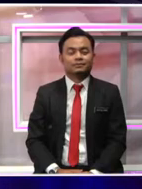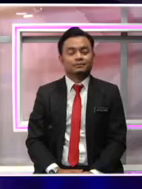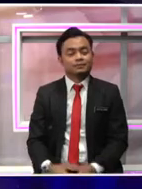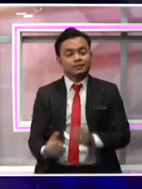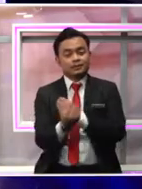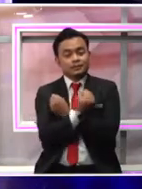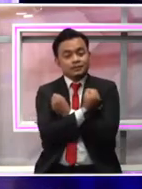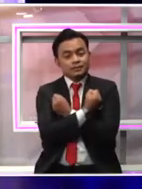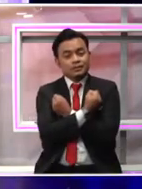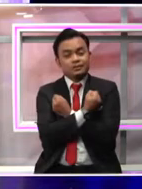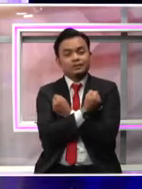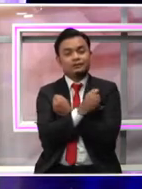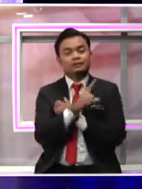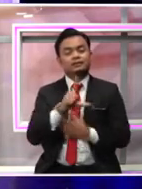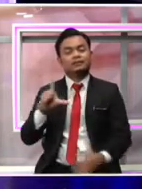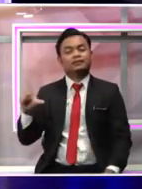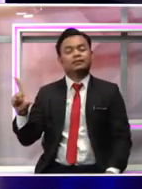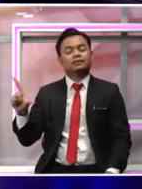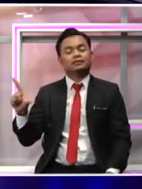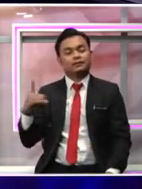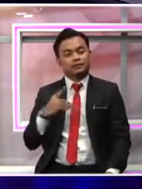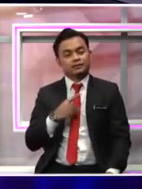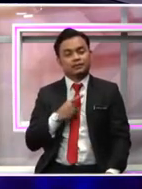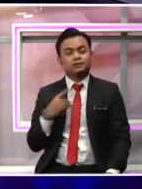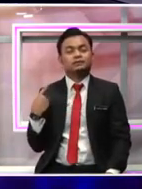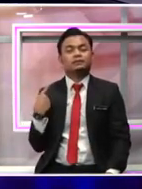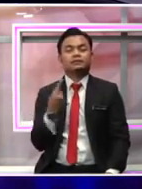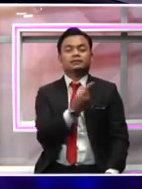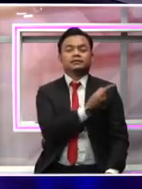sayangilah diri kita